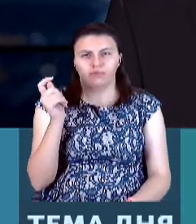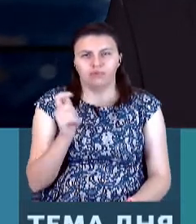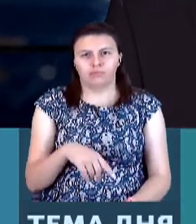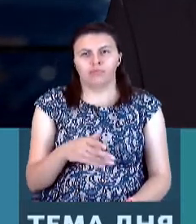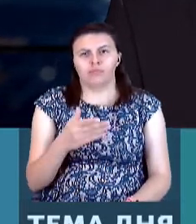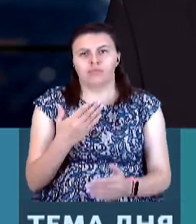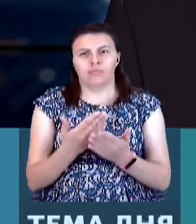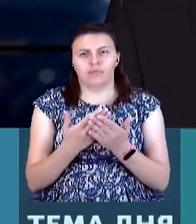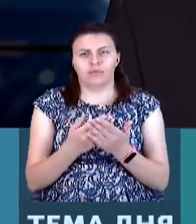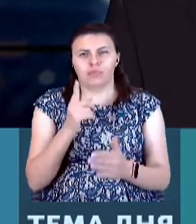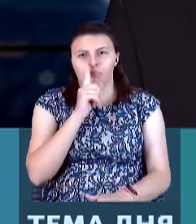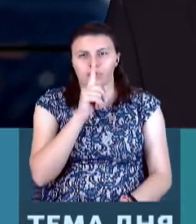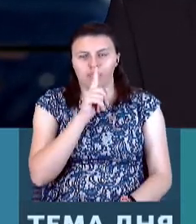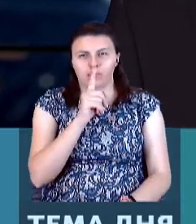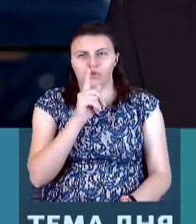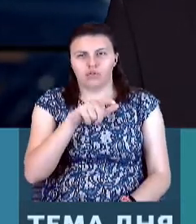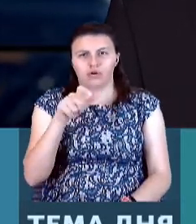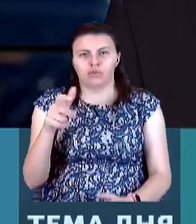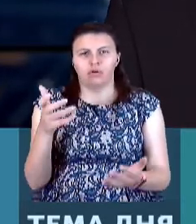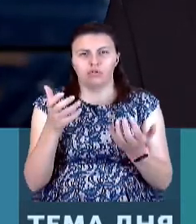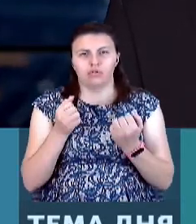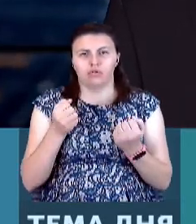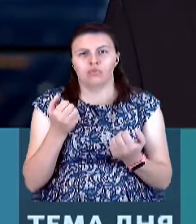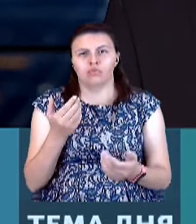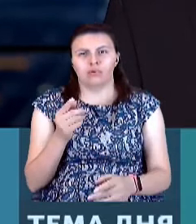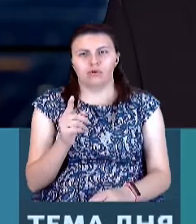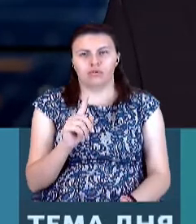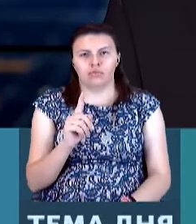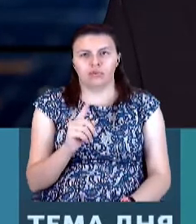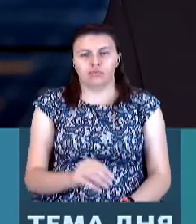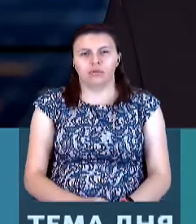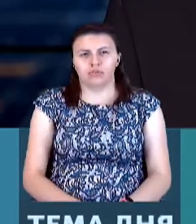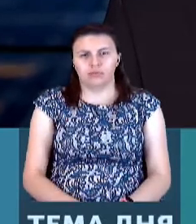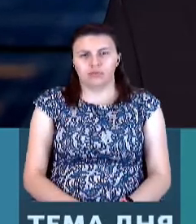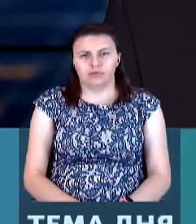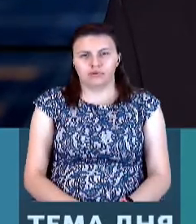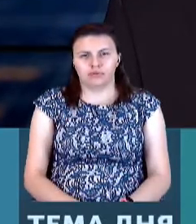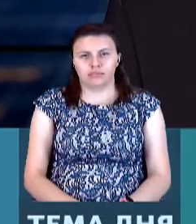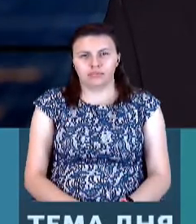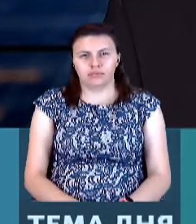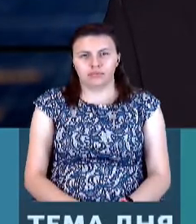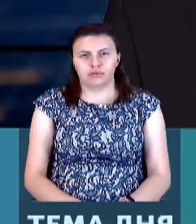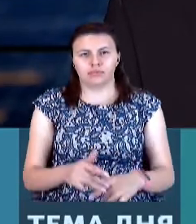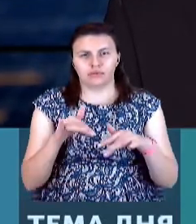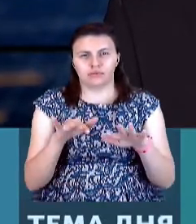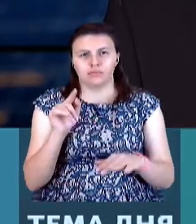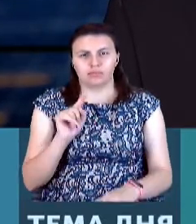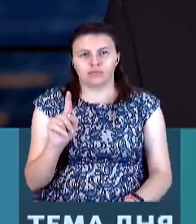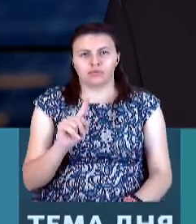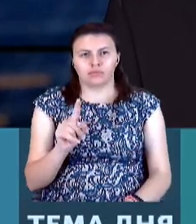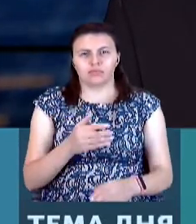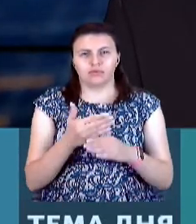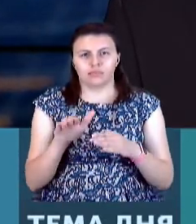отримують мінімалку, там не буде якихось автомобілів, але їжа та одяг там будуть. Ось. І справа в тому, що велика частка імпорту,